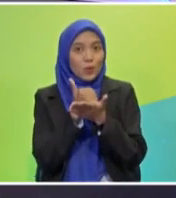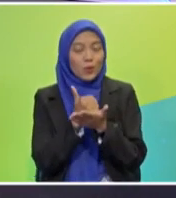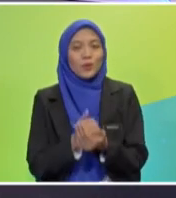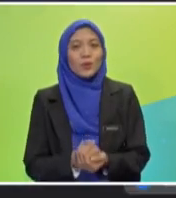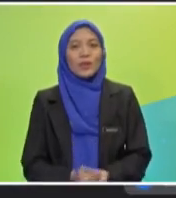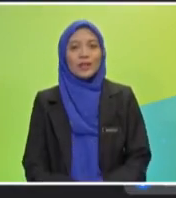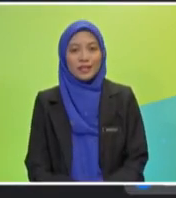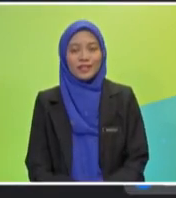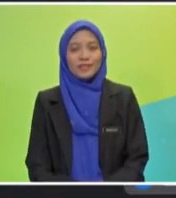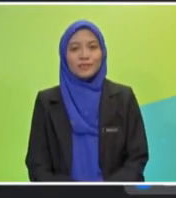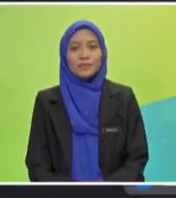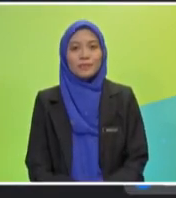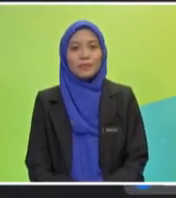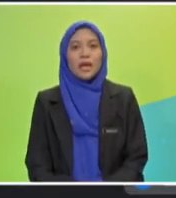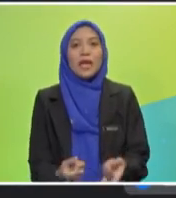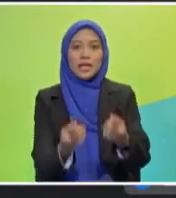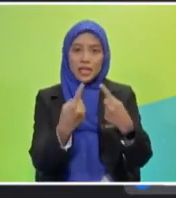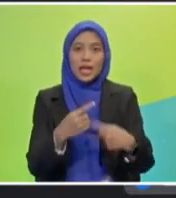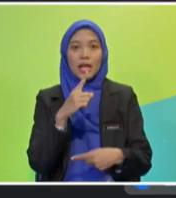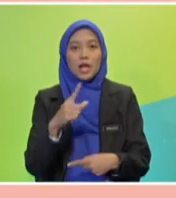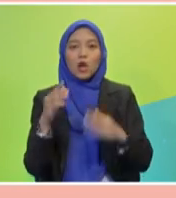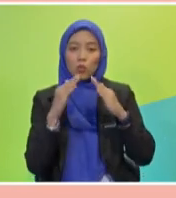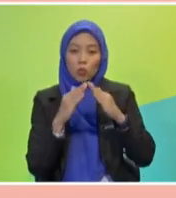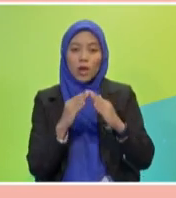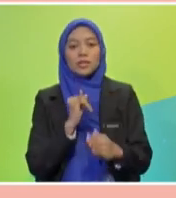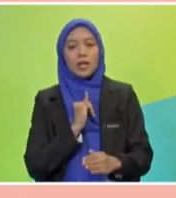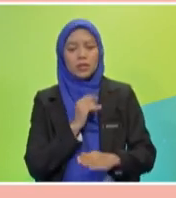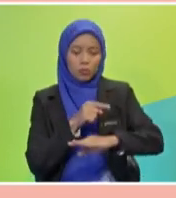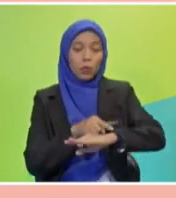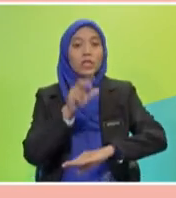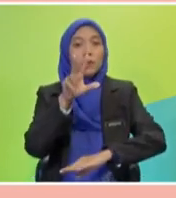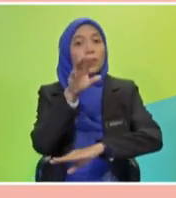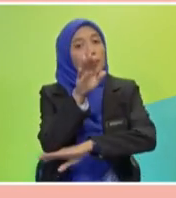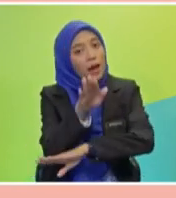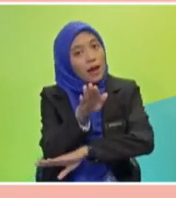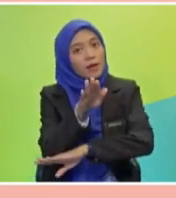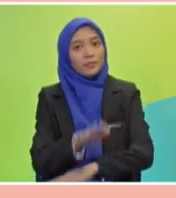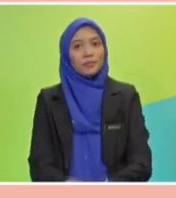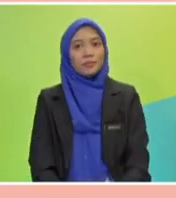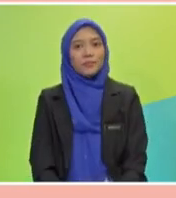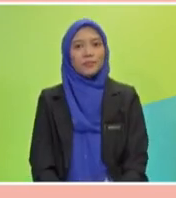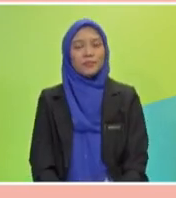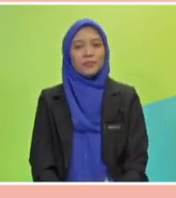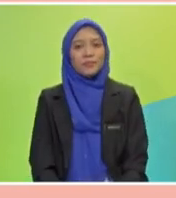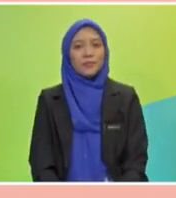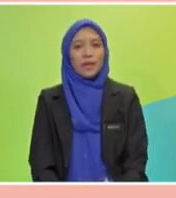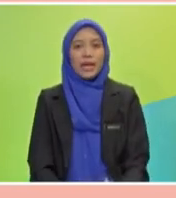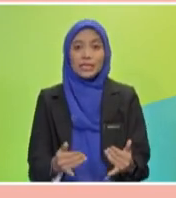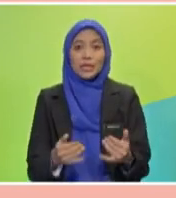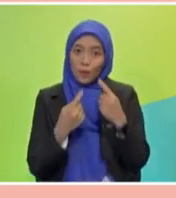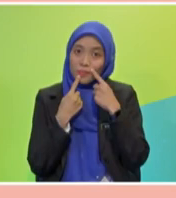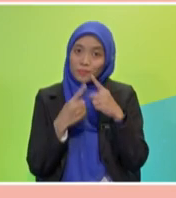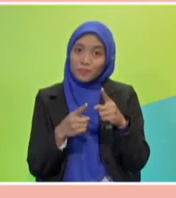menjadi Cassandra ya. Datanglah ke rumah saya pada pukul 3 petang. Silakan adik Iman.